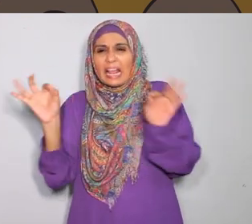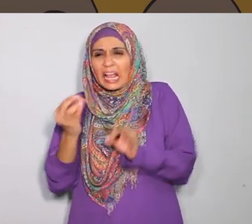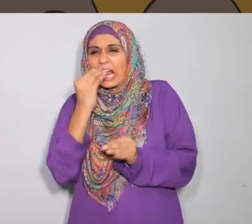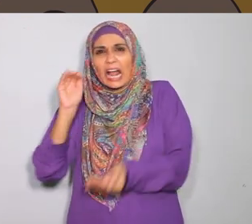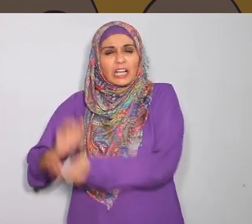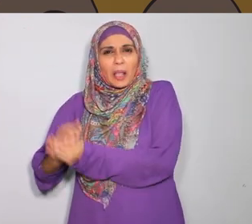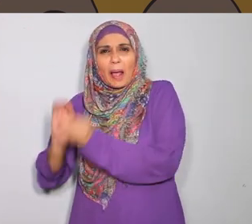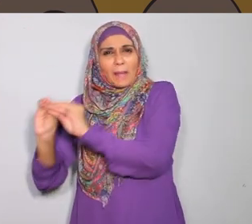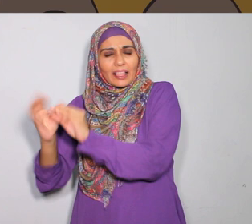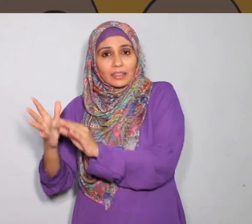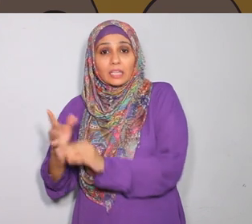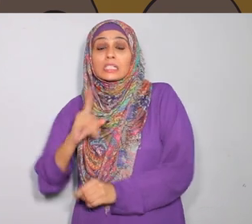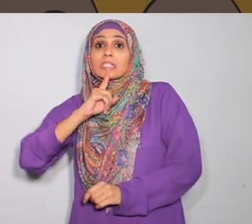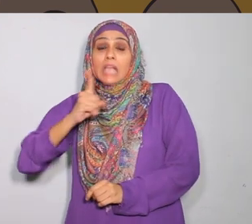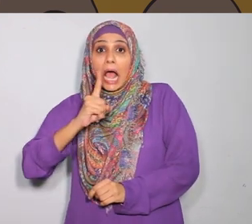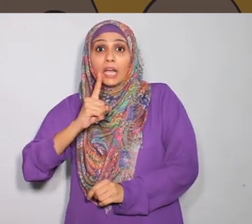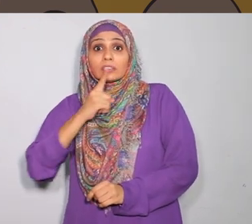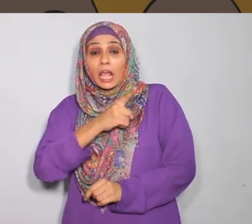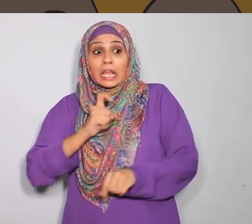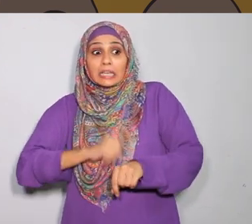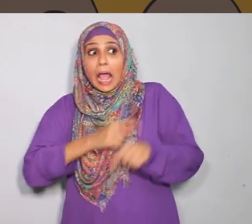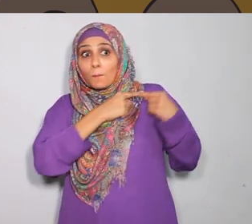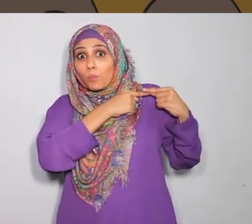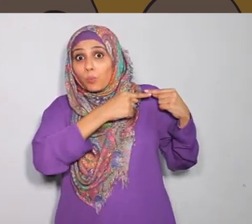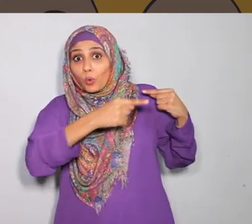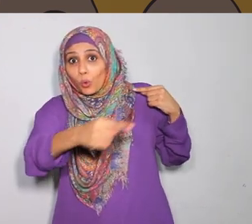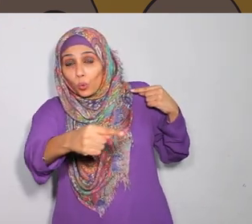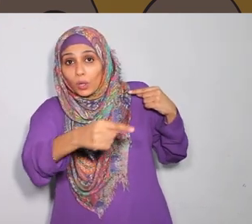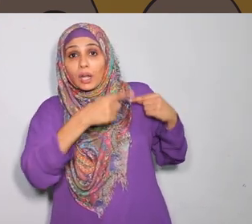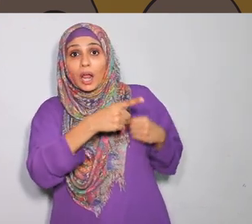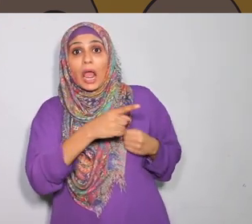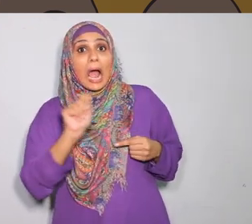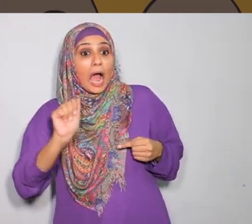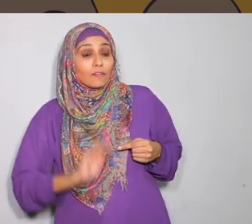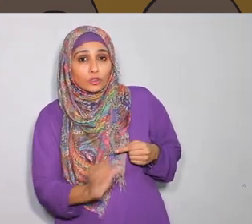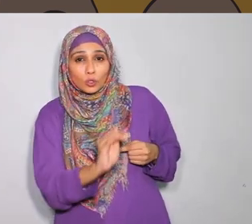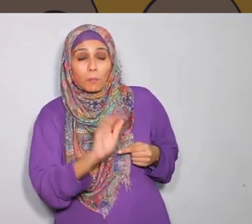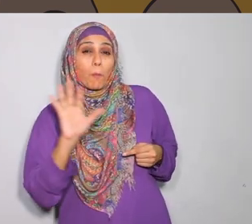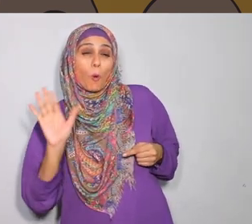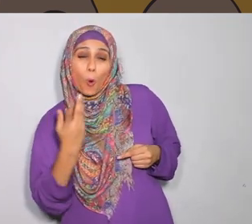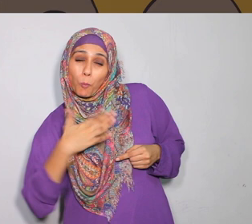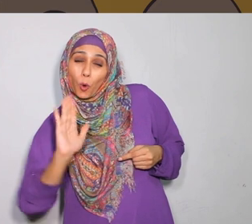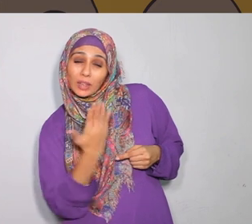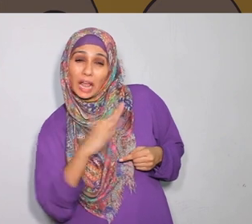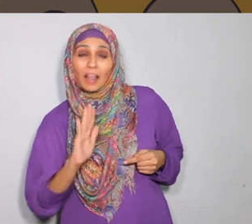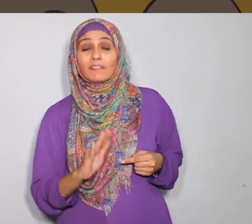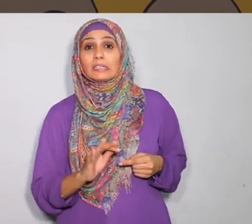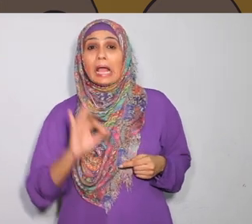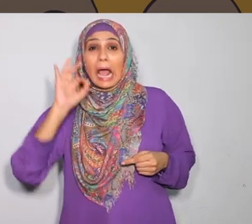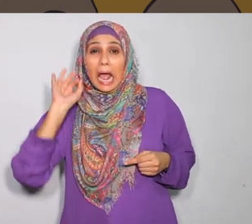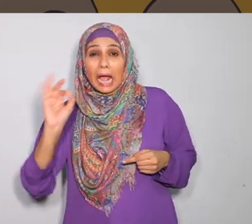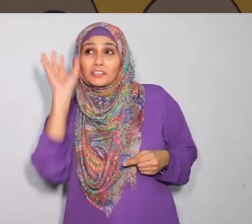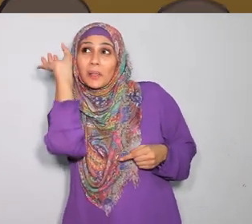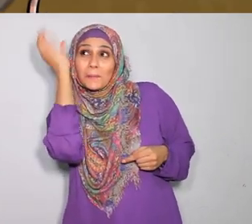लेकिन दरअसल उस पूरे वक्त में वह मुख सर्विस दिलचस्प और अहम चीज